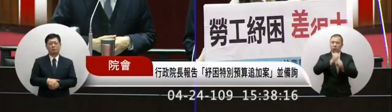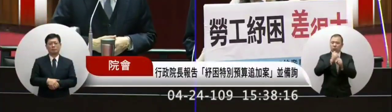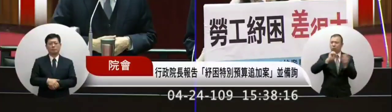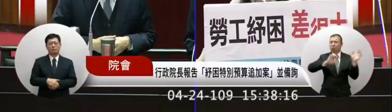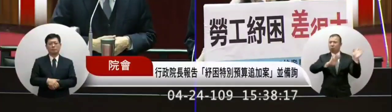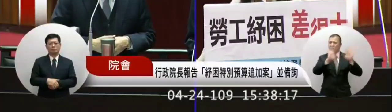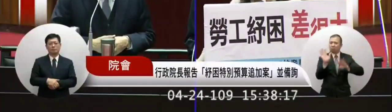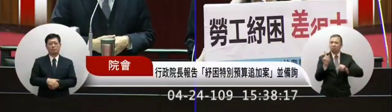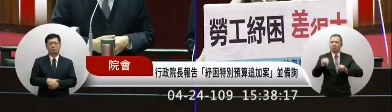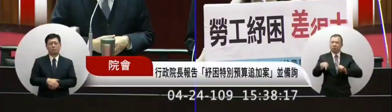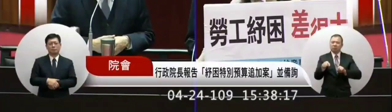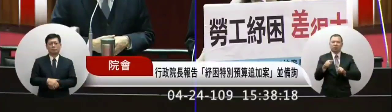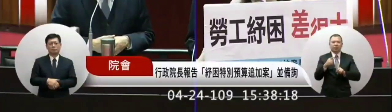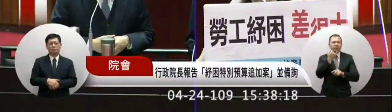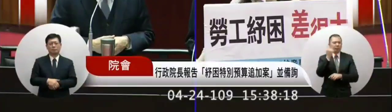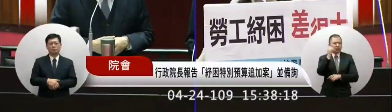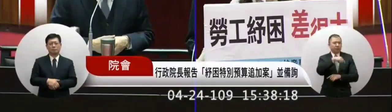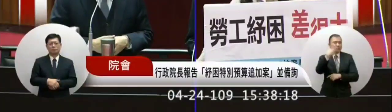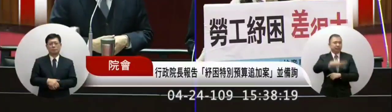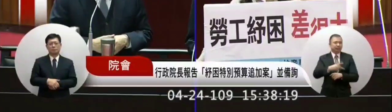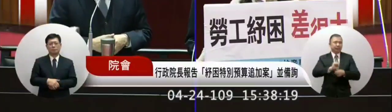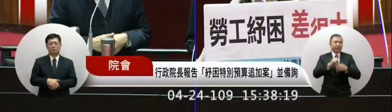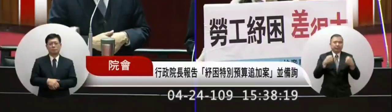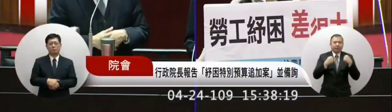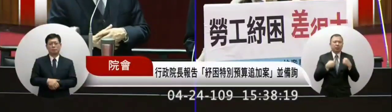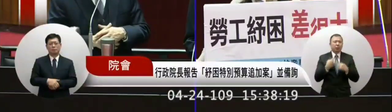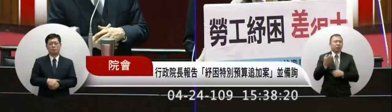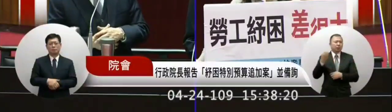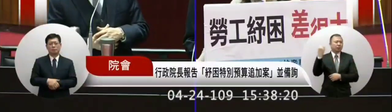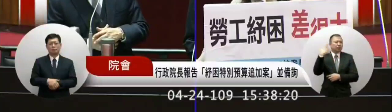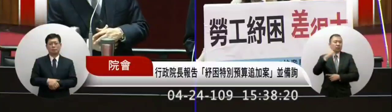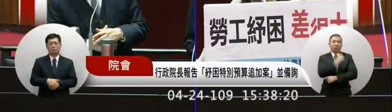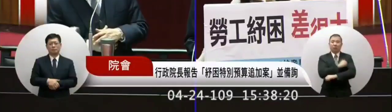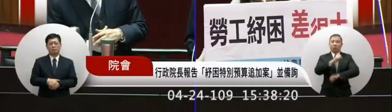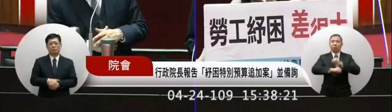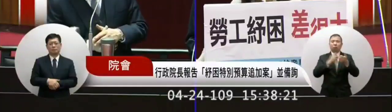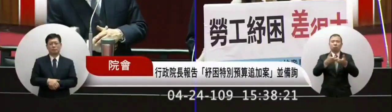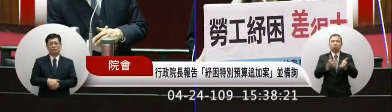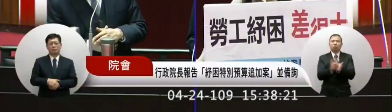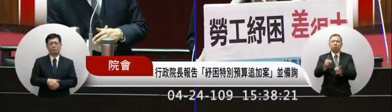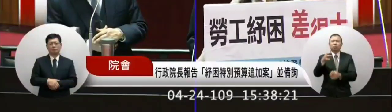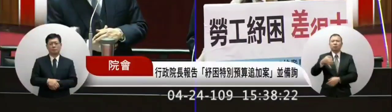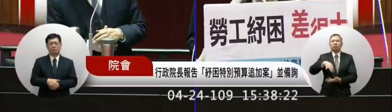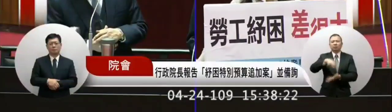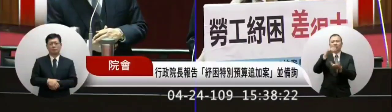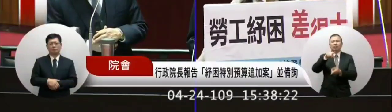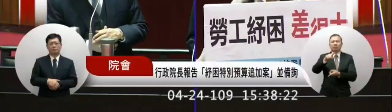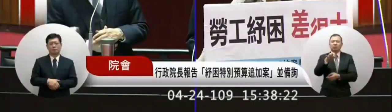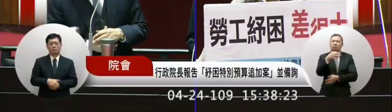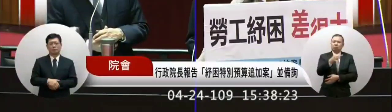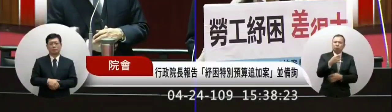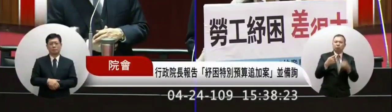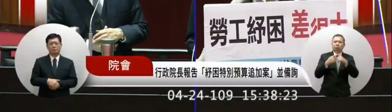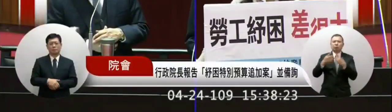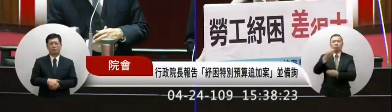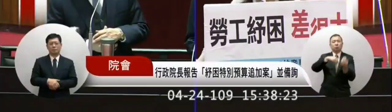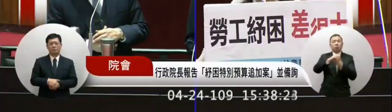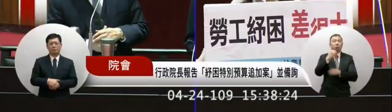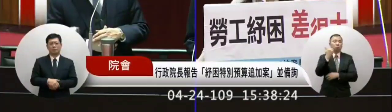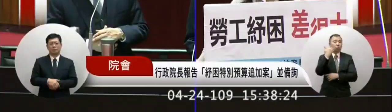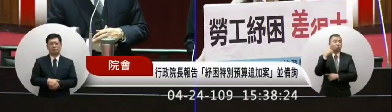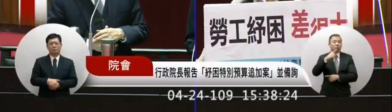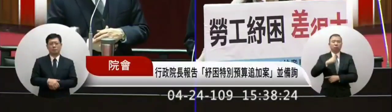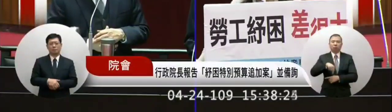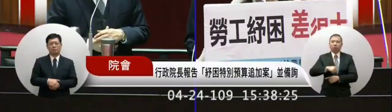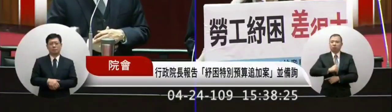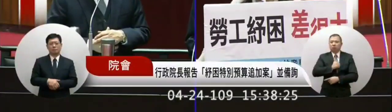认为是不是可以再加强？因为我刚刚就听到劳动部长说，因为资源有限，那如果资源有限，我们就是一刀切一些